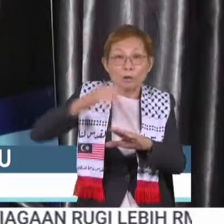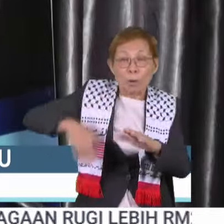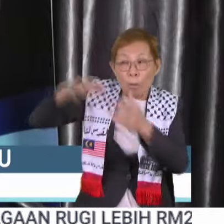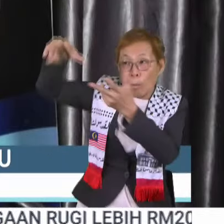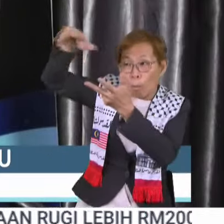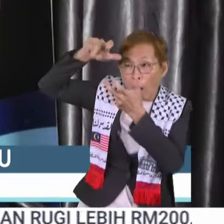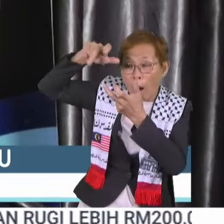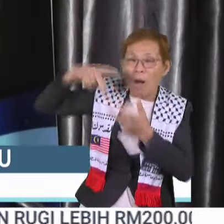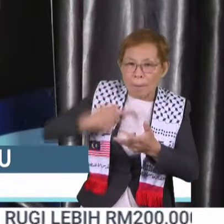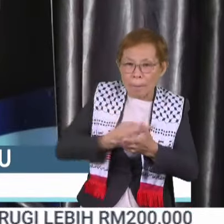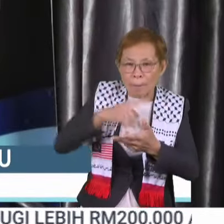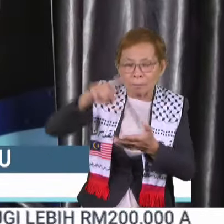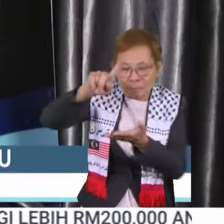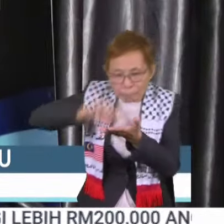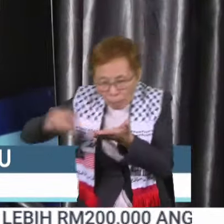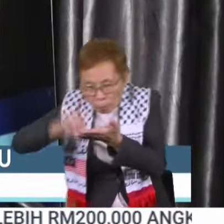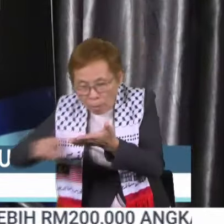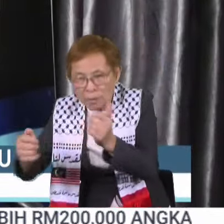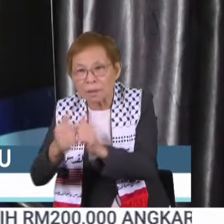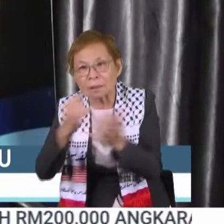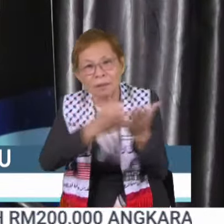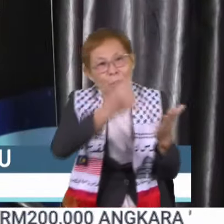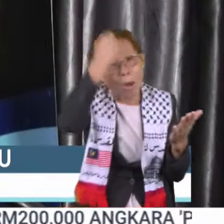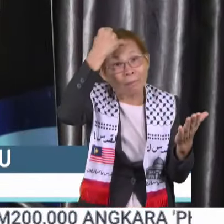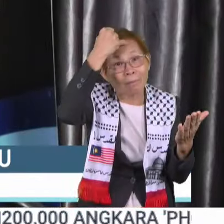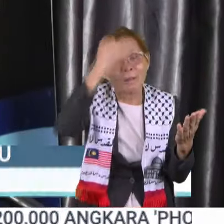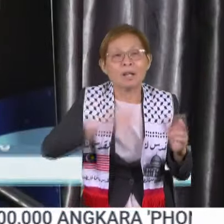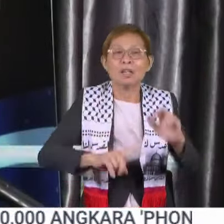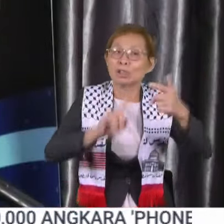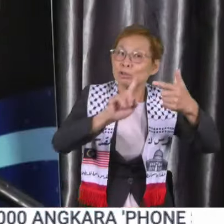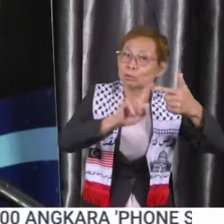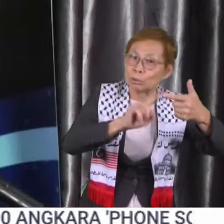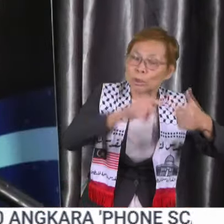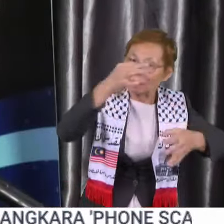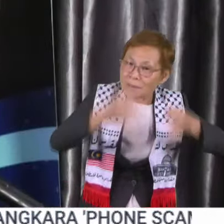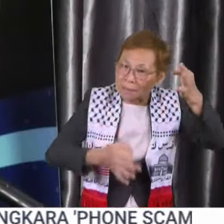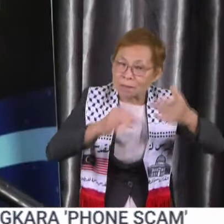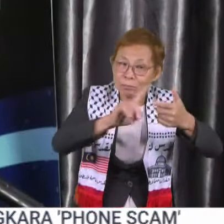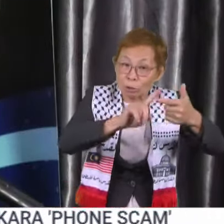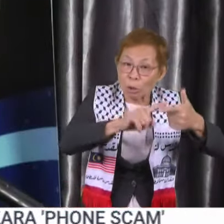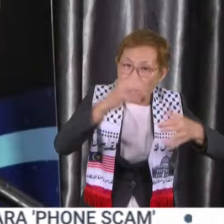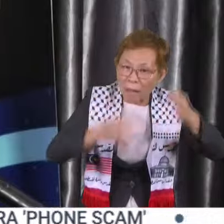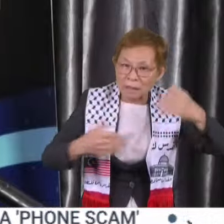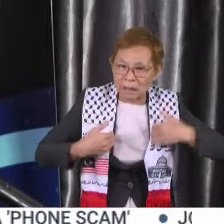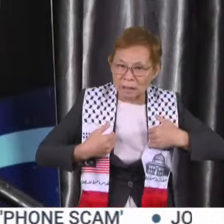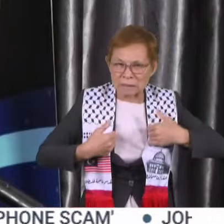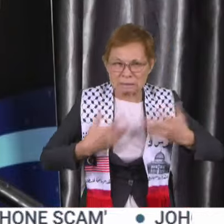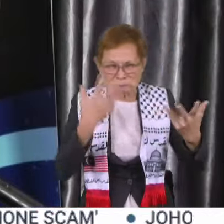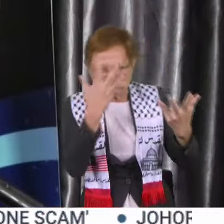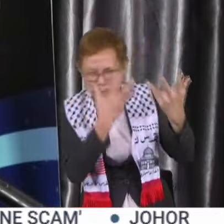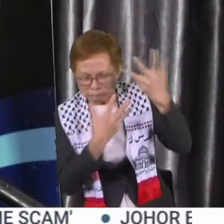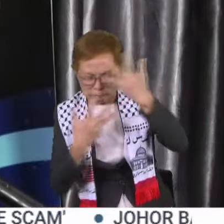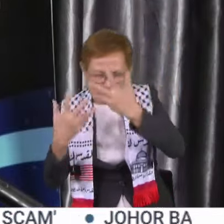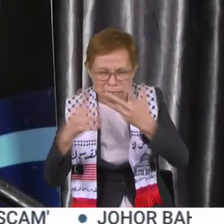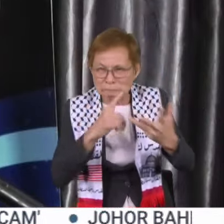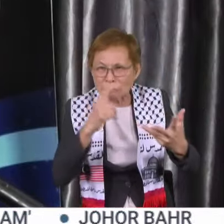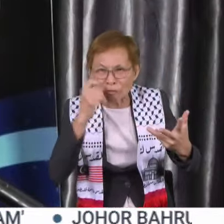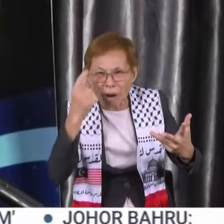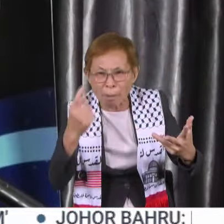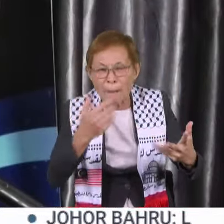ianya perlu ditapisi dengan keilmuan Dan yang kedua adalah sekiranya ada beberapa kekaburan maka yang paling